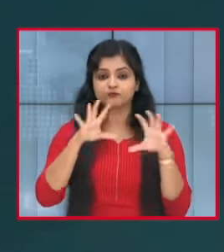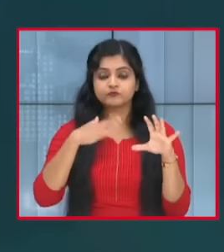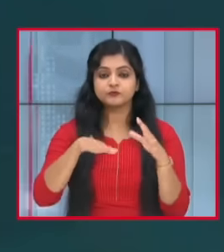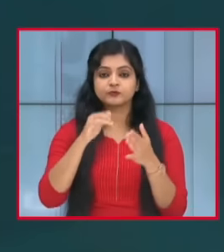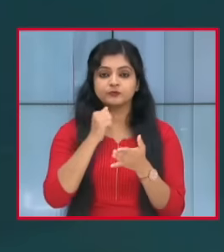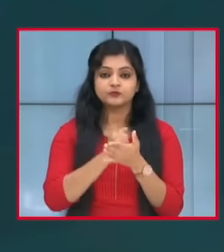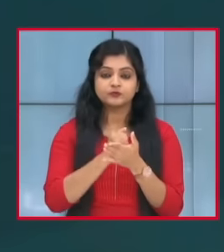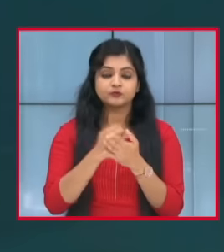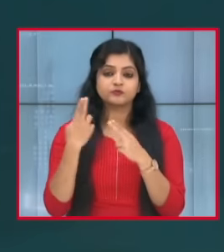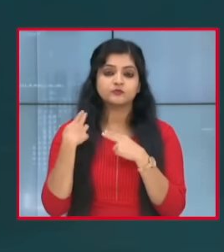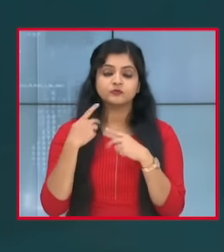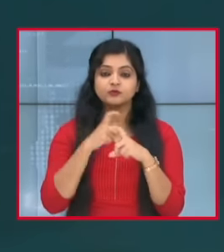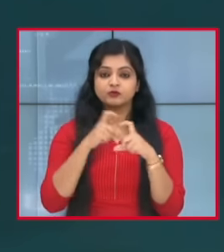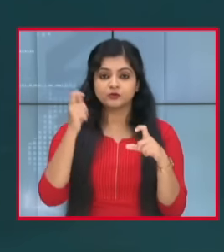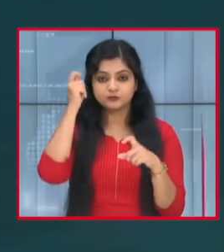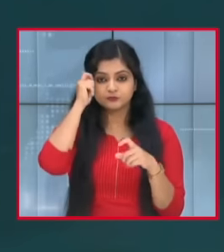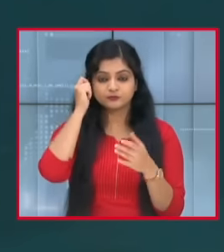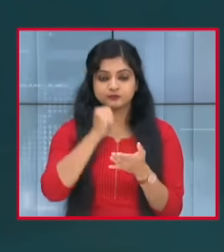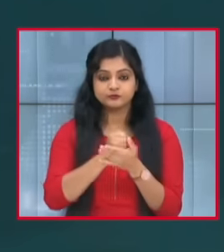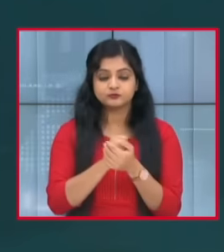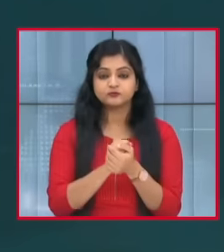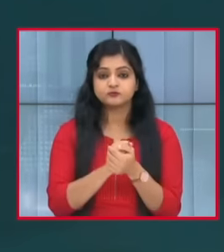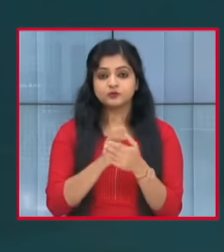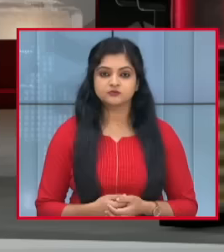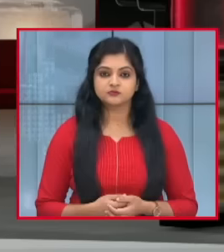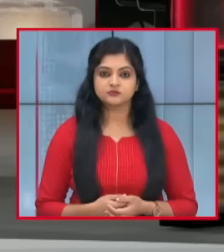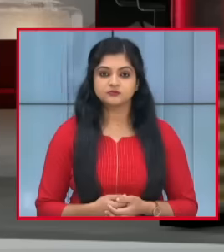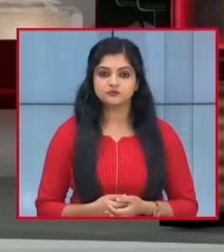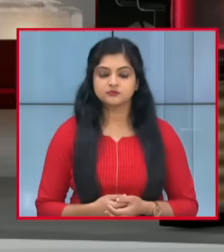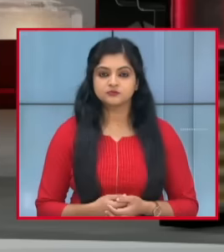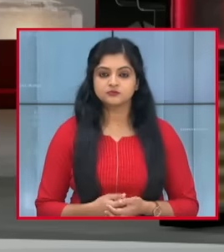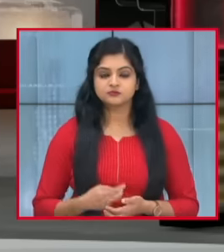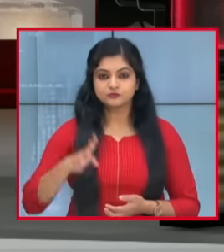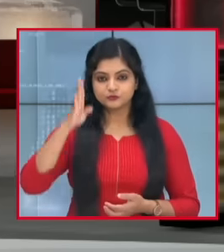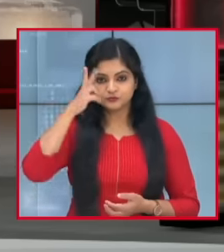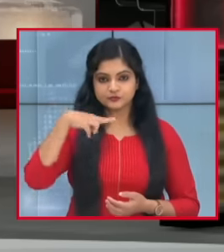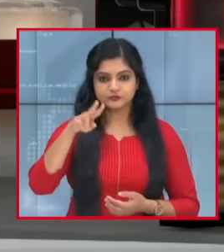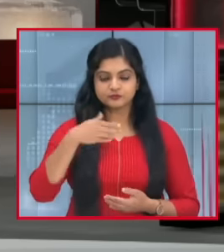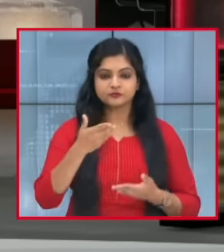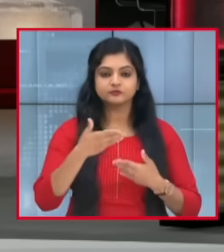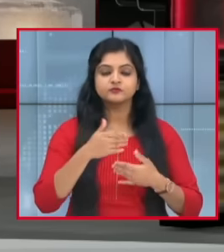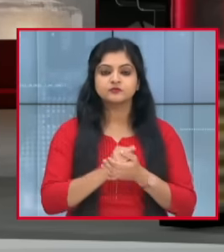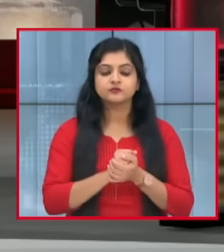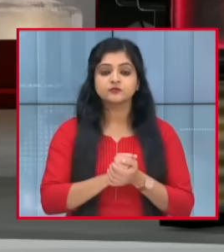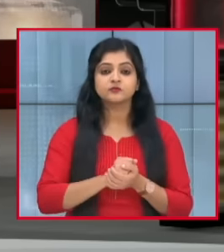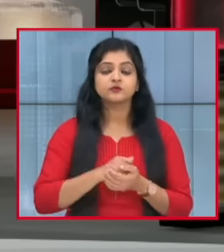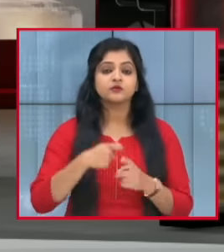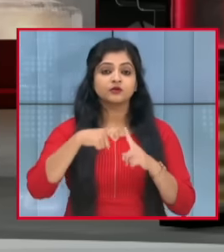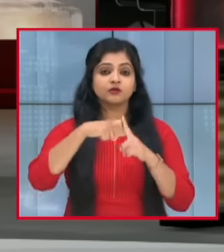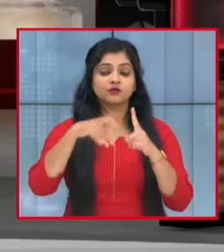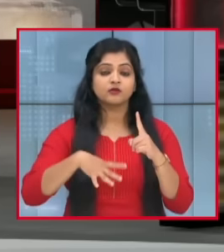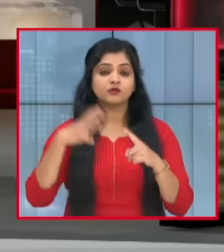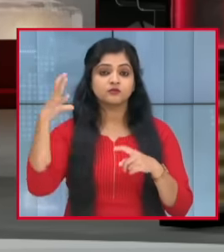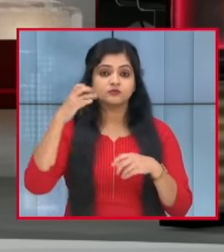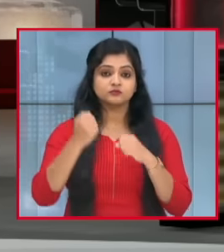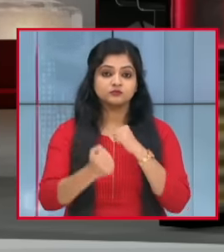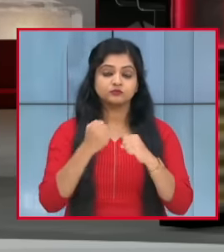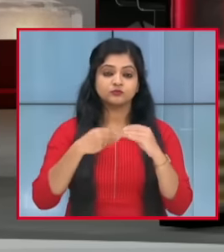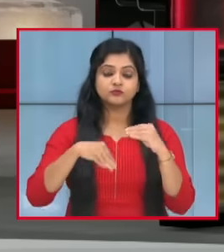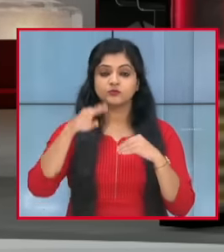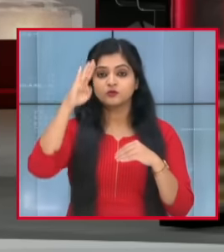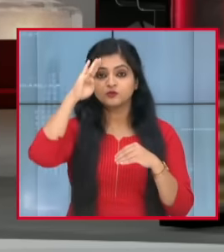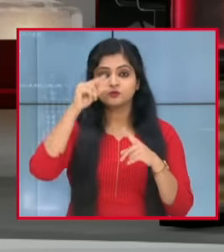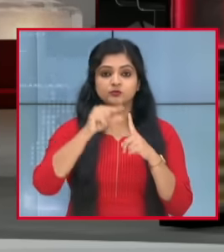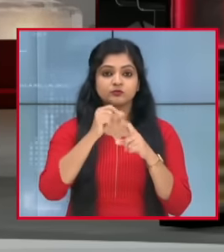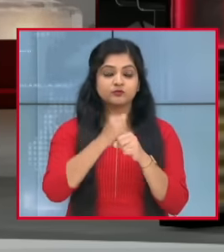എന്ന ധാരണ വേണം. രണ്ടും ഒരുമിച്ച് കൊണ്ടുപോകാൻ പറ്റണം. 24 റൗണ്ടപ്പിലേക്ക് വീണ്ടും. കേരളം ചുട്ടുപൊള്ളുന്നു. തൃശൂർ, പാലക്കാട്,